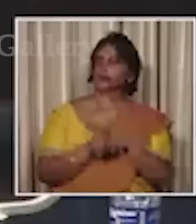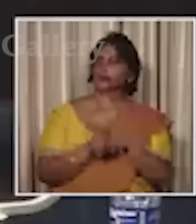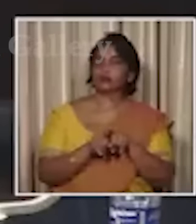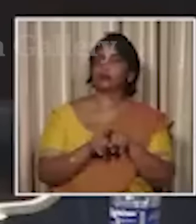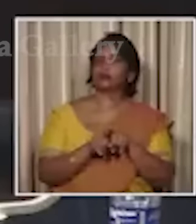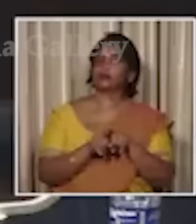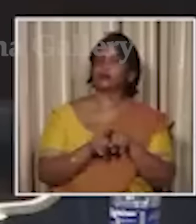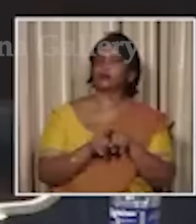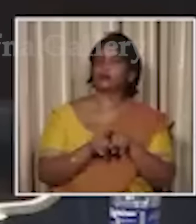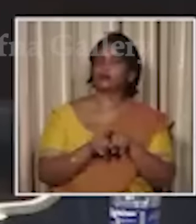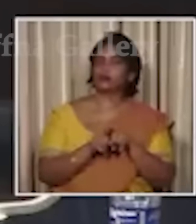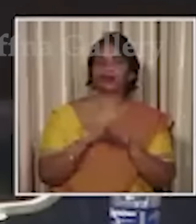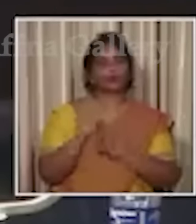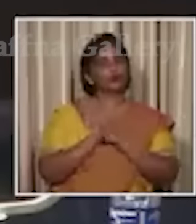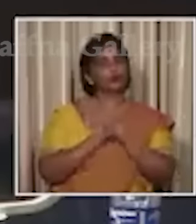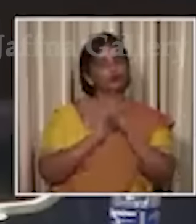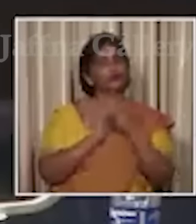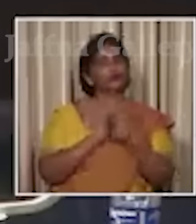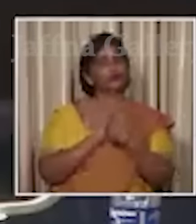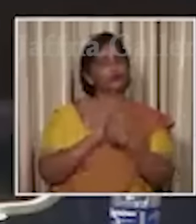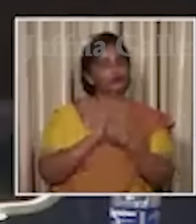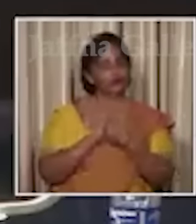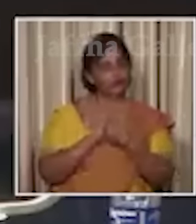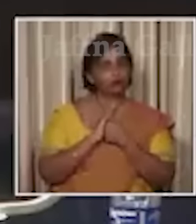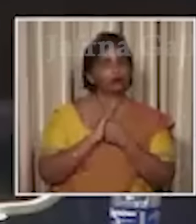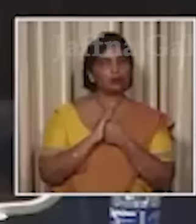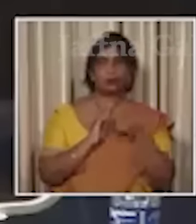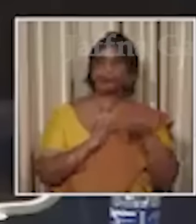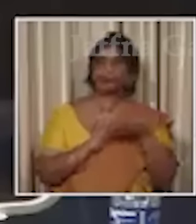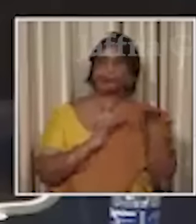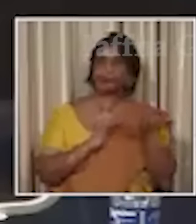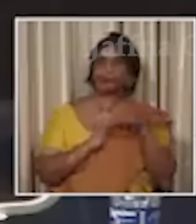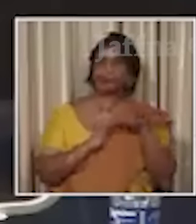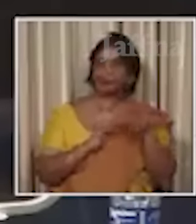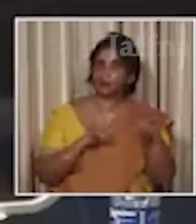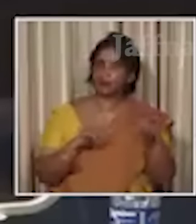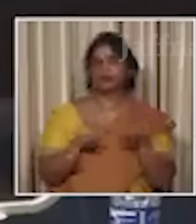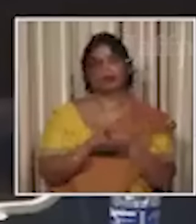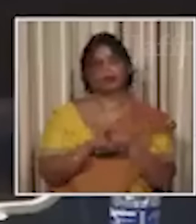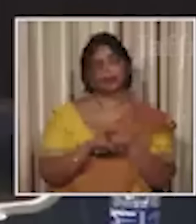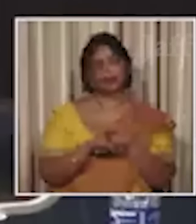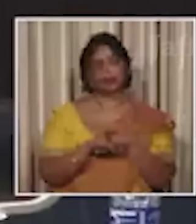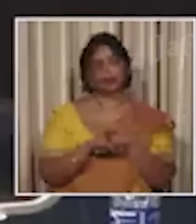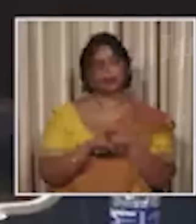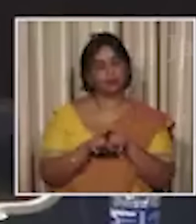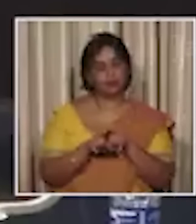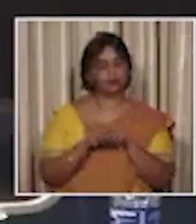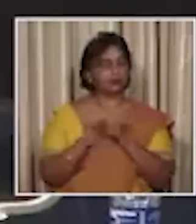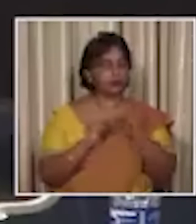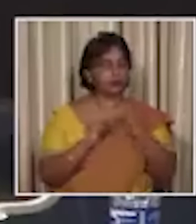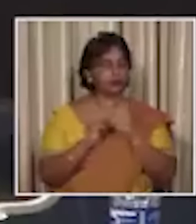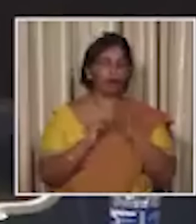உயர் அதிகாரிகளுடைய சொத்துக்கள் தொடர்பான அவர்களுடைய சொத்து மதிப்பீட்டு பத்திரங்களை நீங்கள் கோர வேண்டும். ஏனென்று சொன்னால்